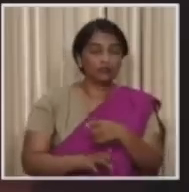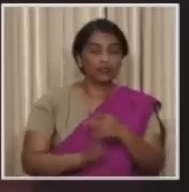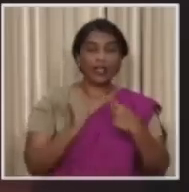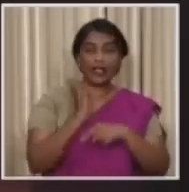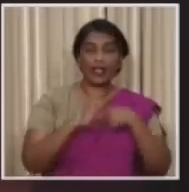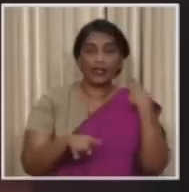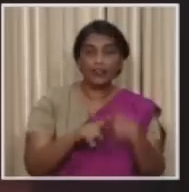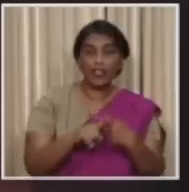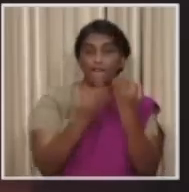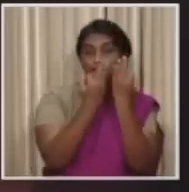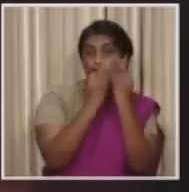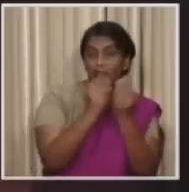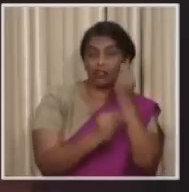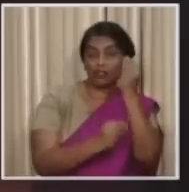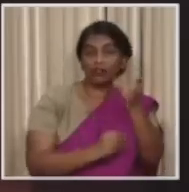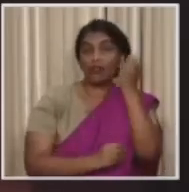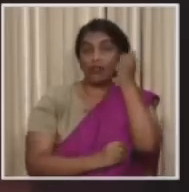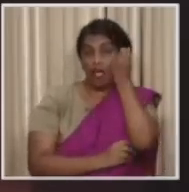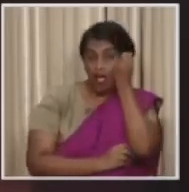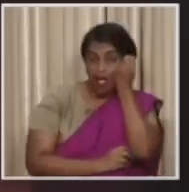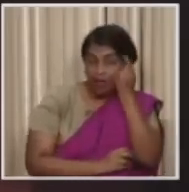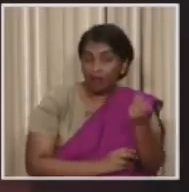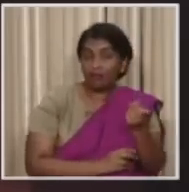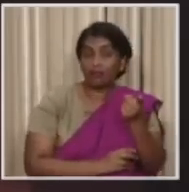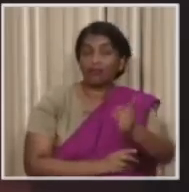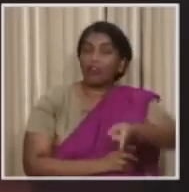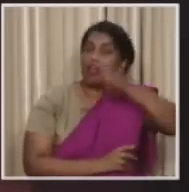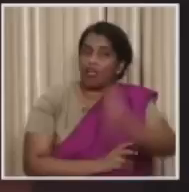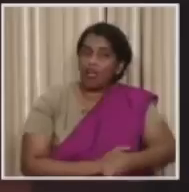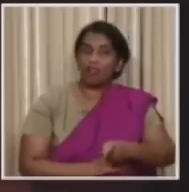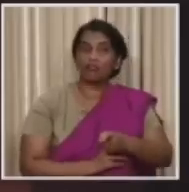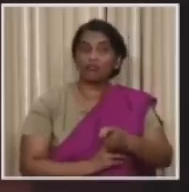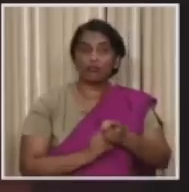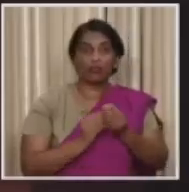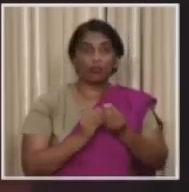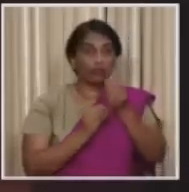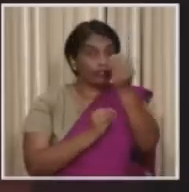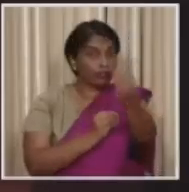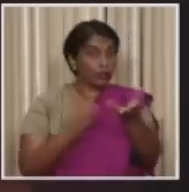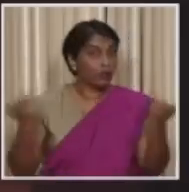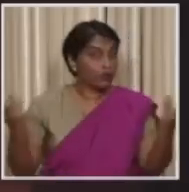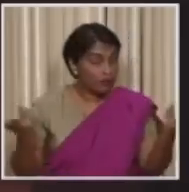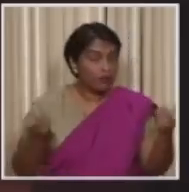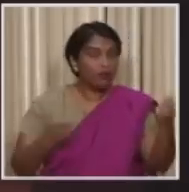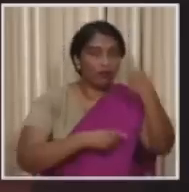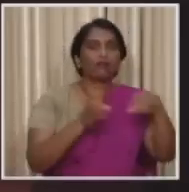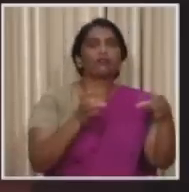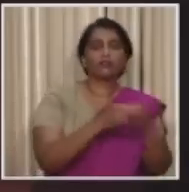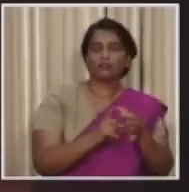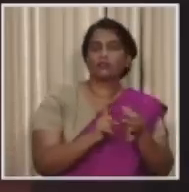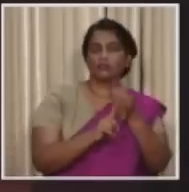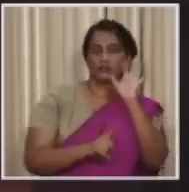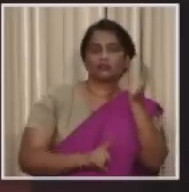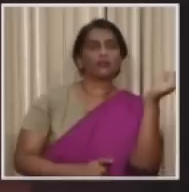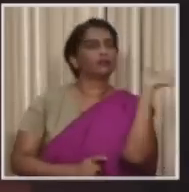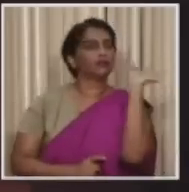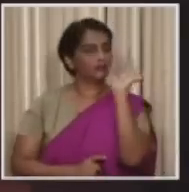සහන ලබා දීමේ යෝජනාවට අනුමැතිය ලබා නොදුන්නු පාර්ශවයෙන් මේ සභාපති